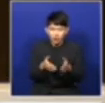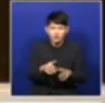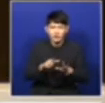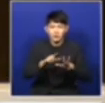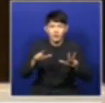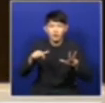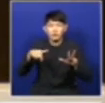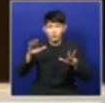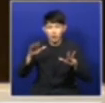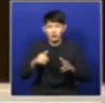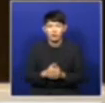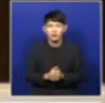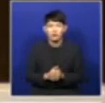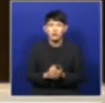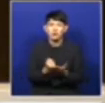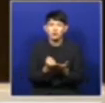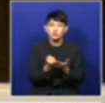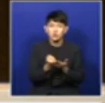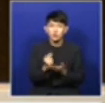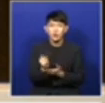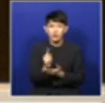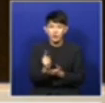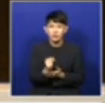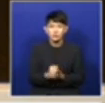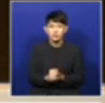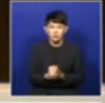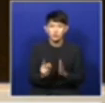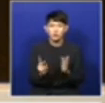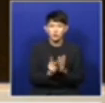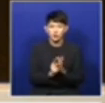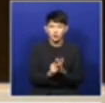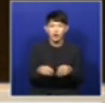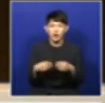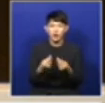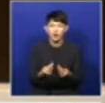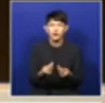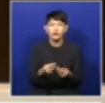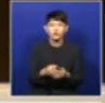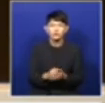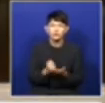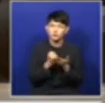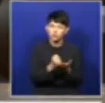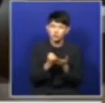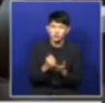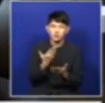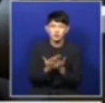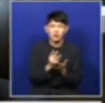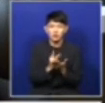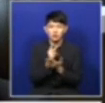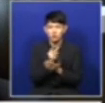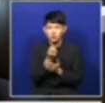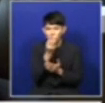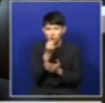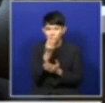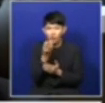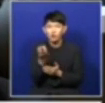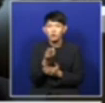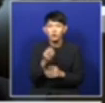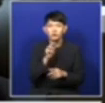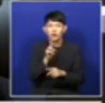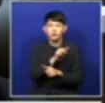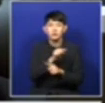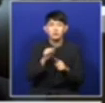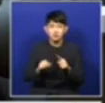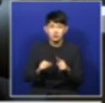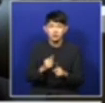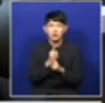นั้นได้รับอานิสงส์จากมาตรการให้ความช่วยเหลือเงินกู้ดอกเบี้ยต่ำ 2% ต